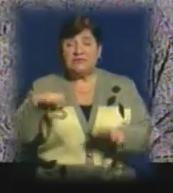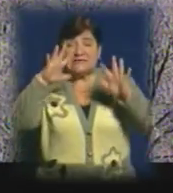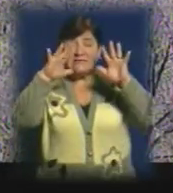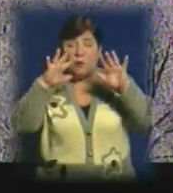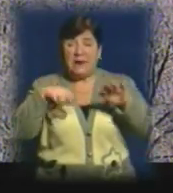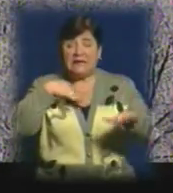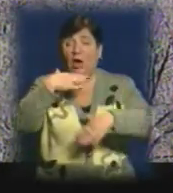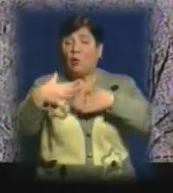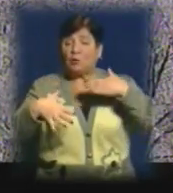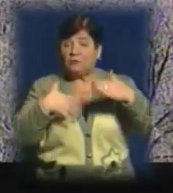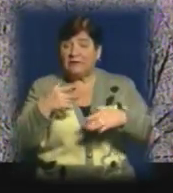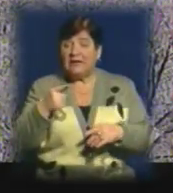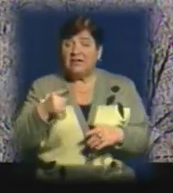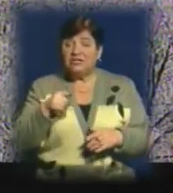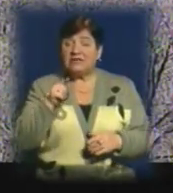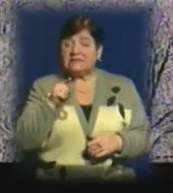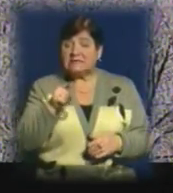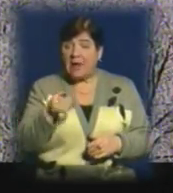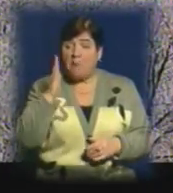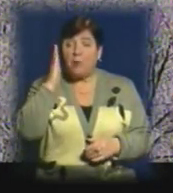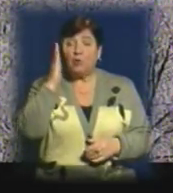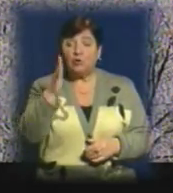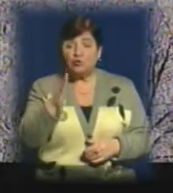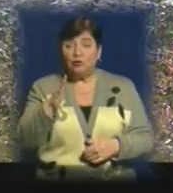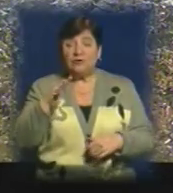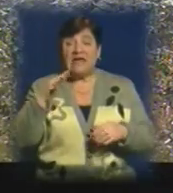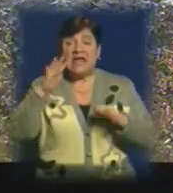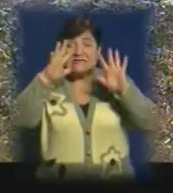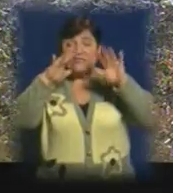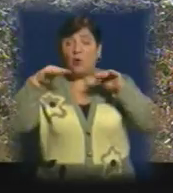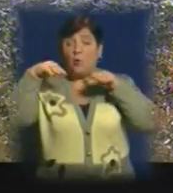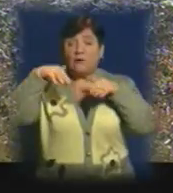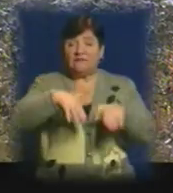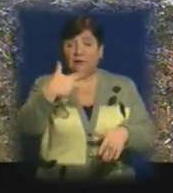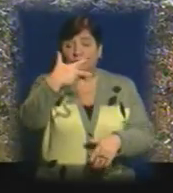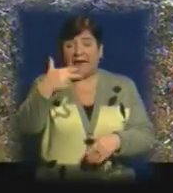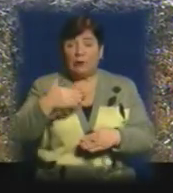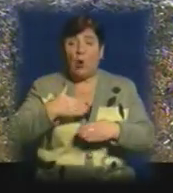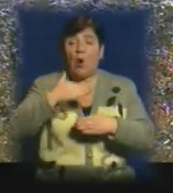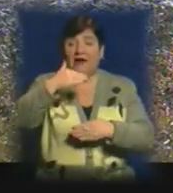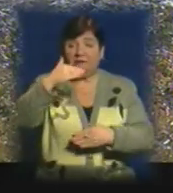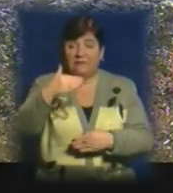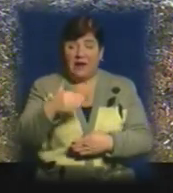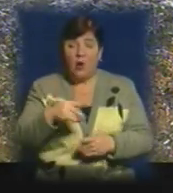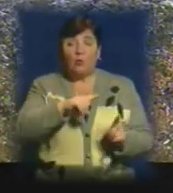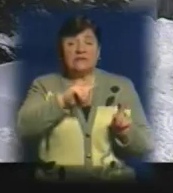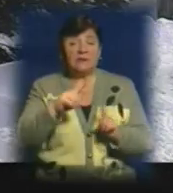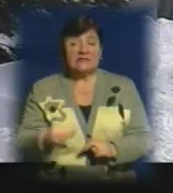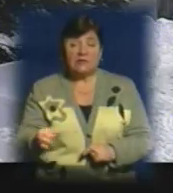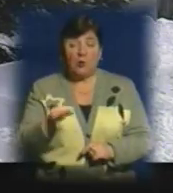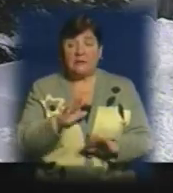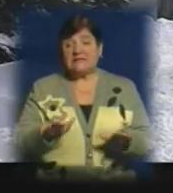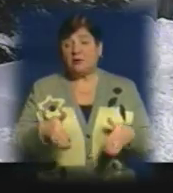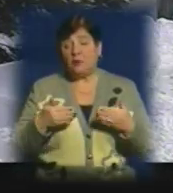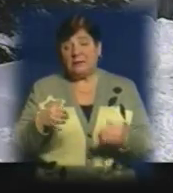та хуртовини. Через це синоптики прогнозують значну сніголавинну небезпеку 3-го рівня. Управління ДСНС у Закарпатській області